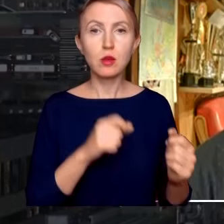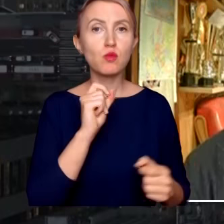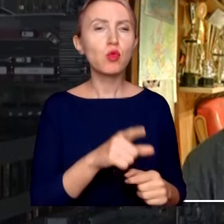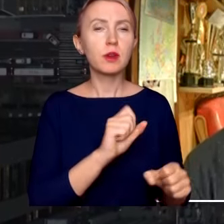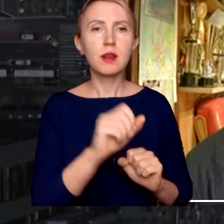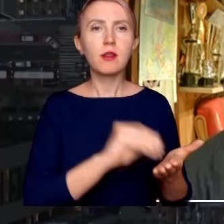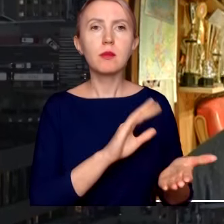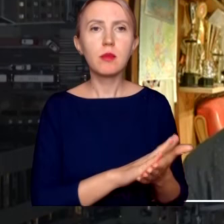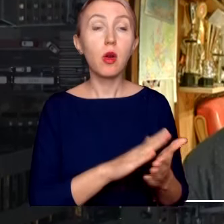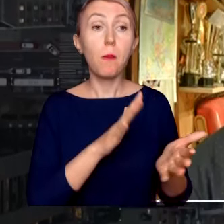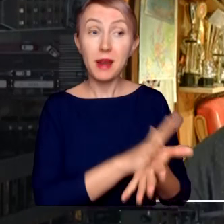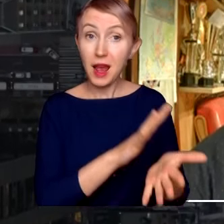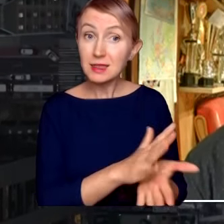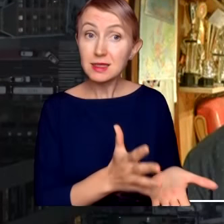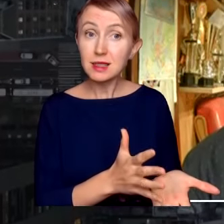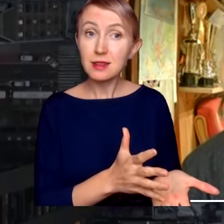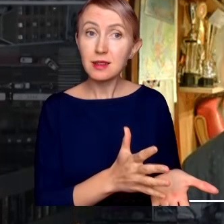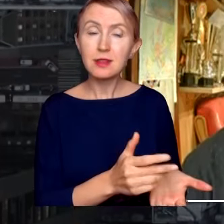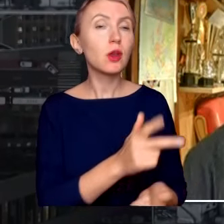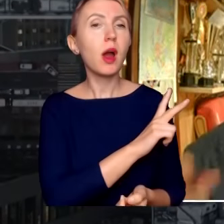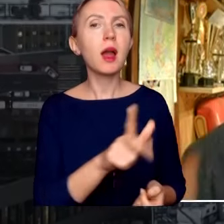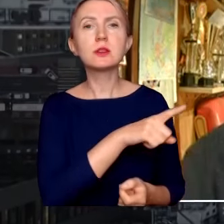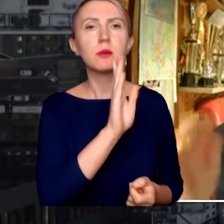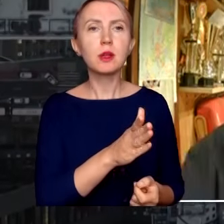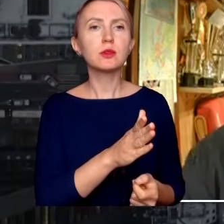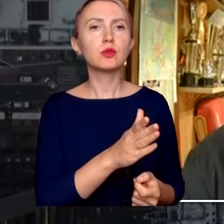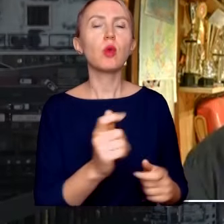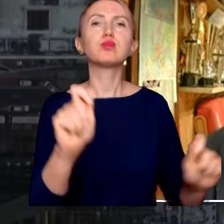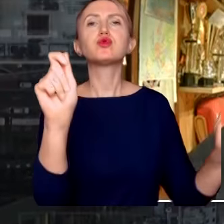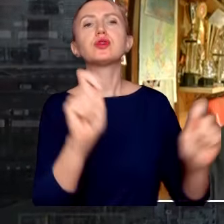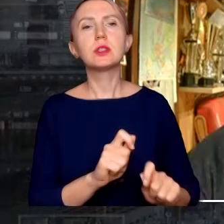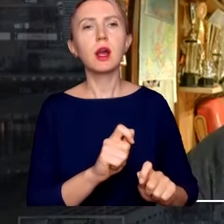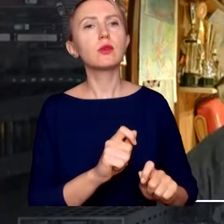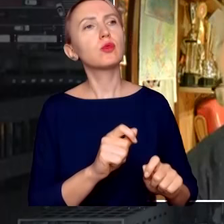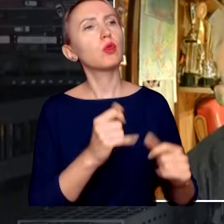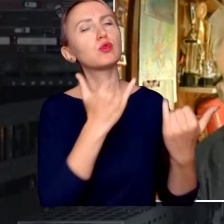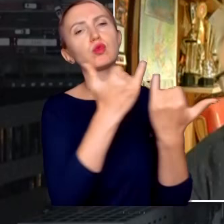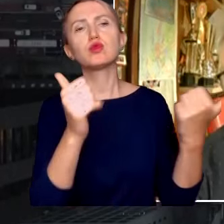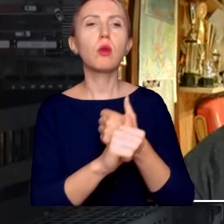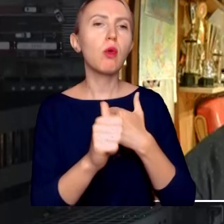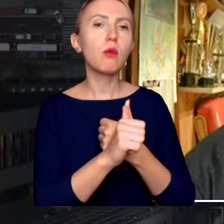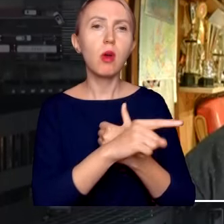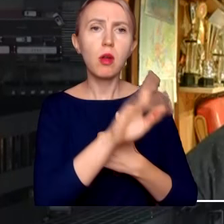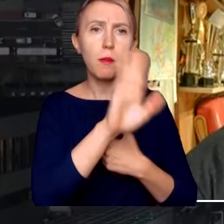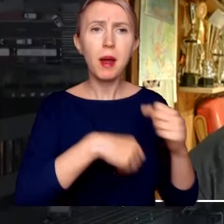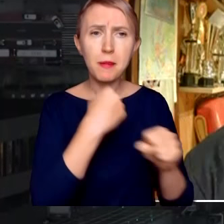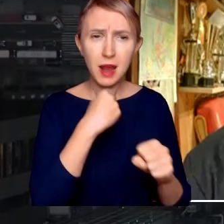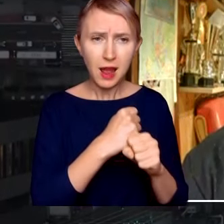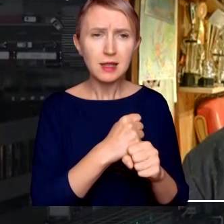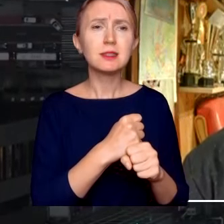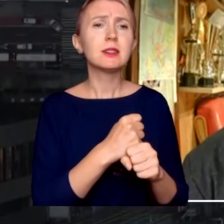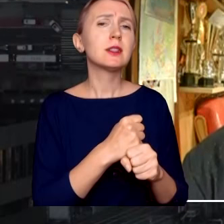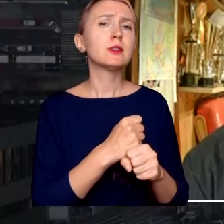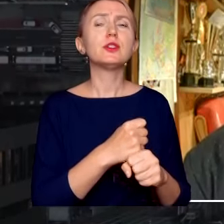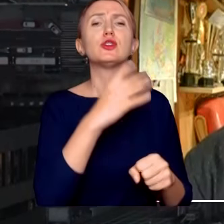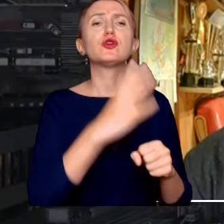o pracy? Czy ci wszyscy będą, co przyjadą z takich czy z innych przyczyn, oni mają pracować i te